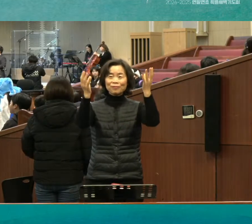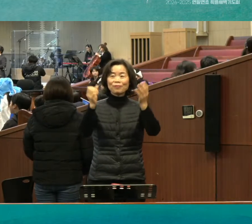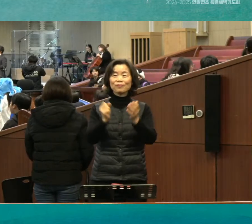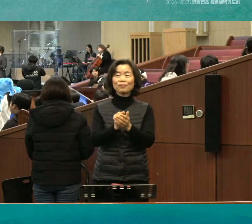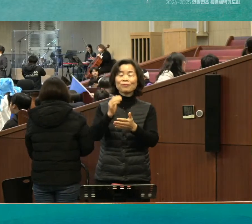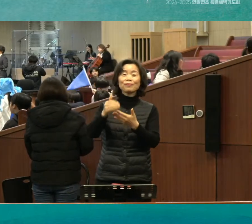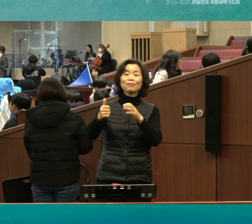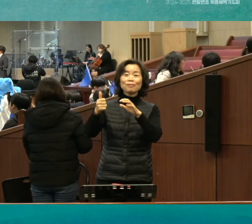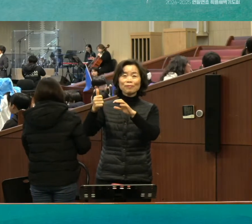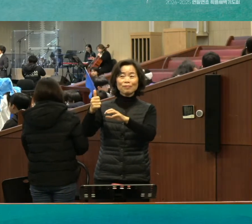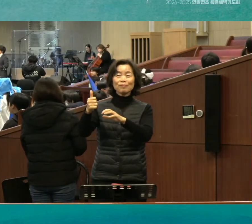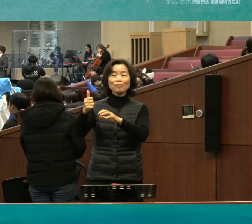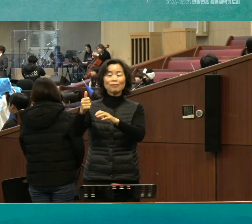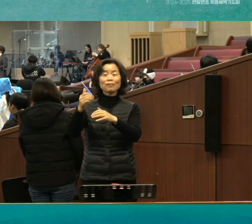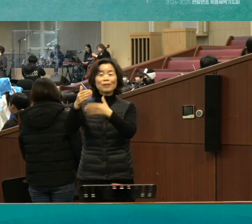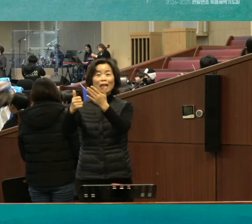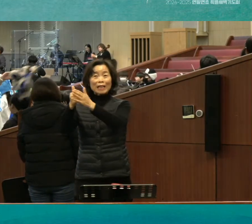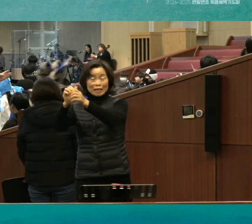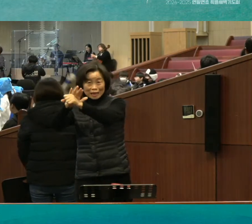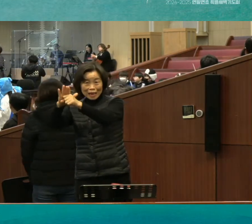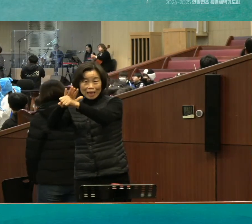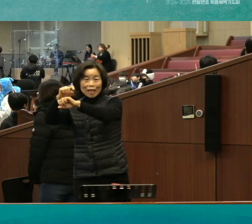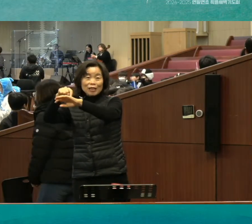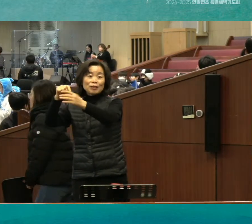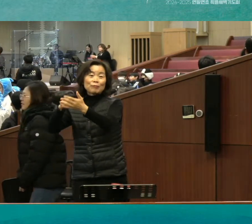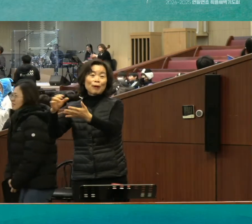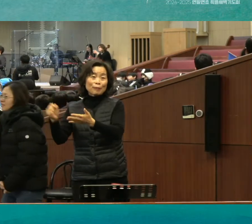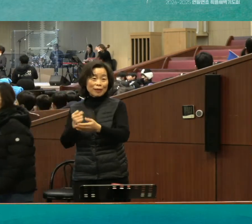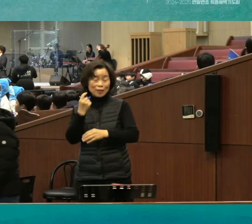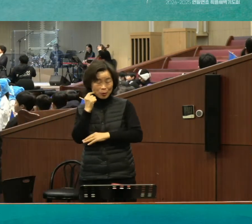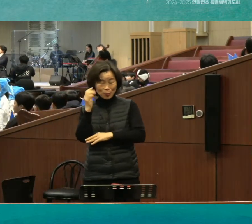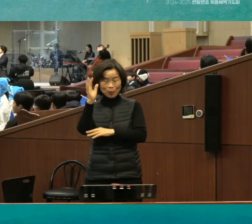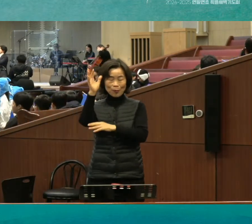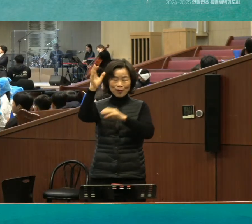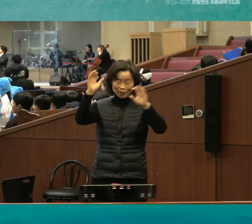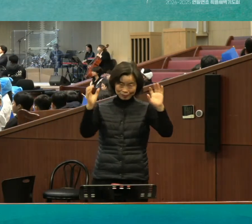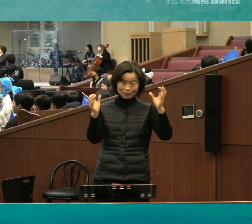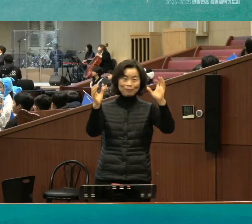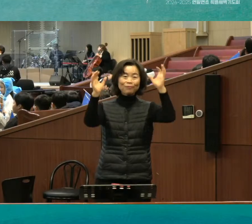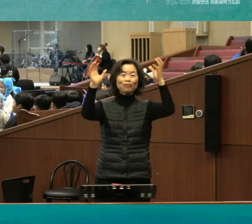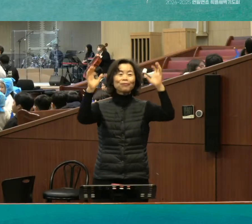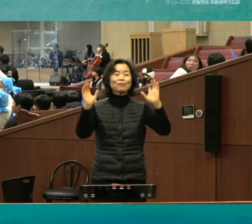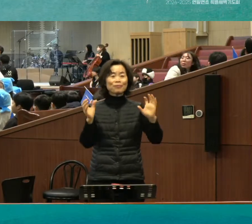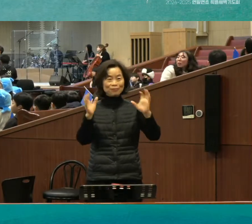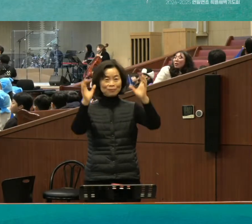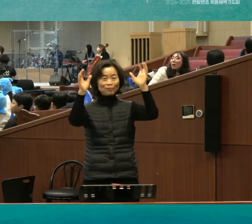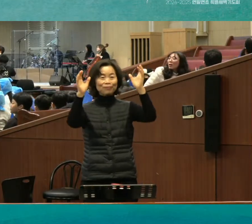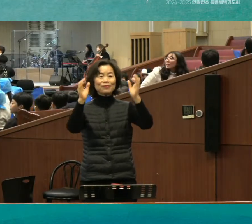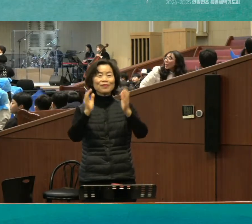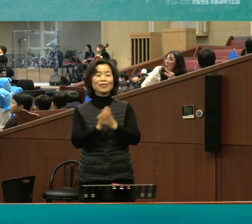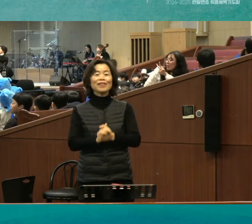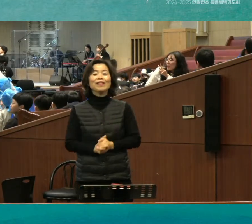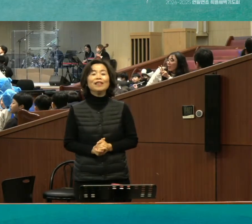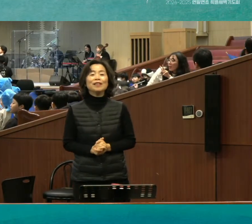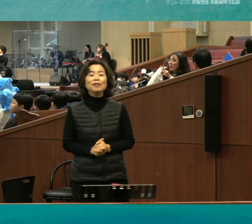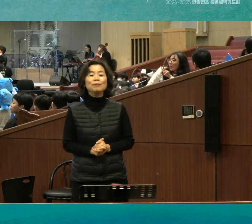하나님 앞에 하나님을 사랑하는 만큼 우리 한번 영광의 박수 올려드리면서 함께 찬양했으면 좋겠습니다. 할렐루야.